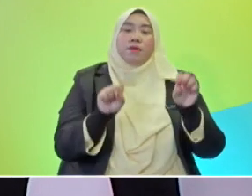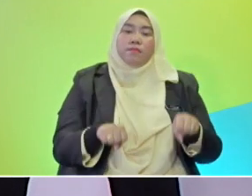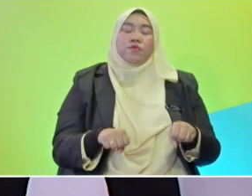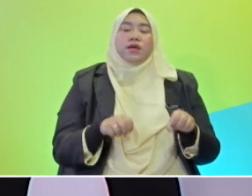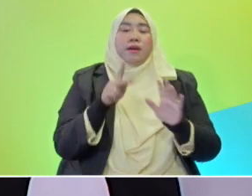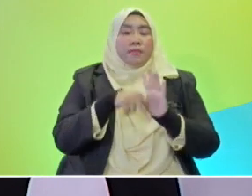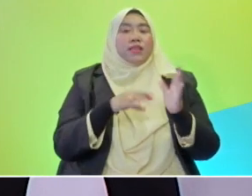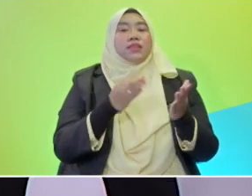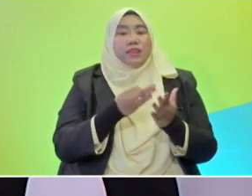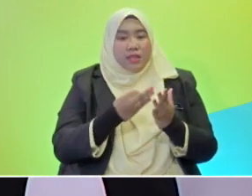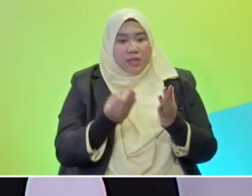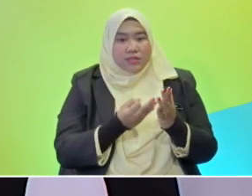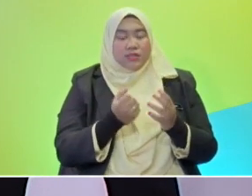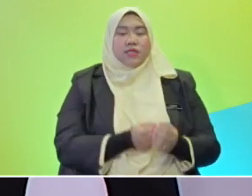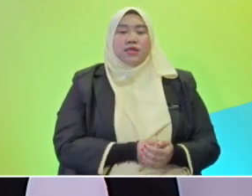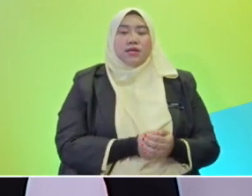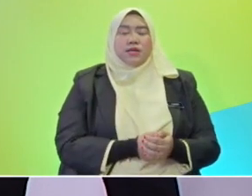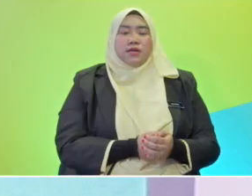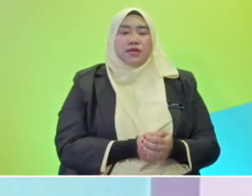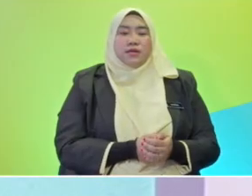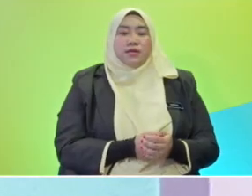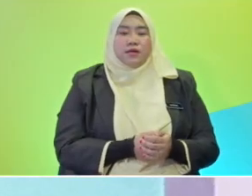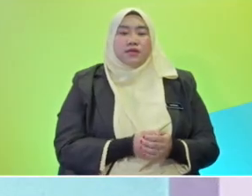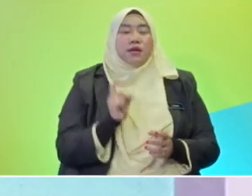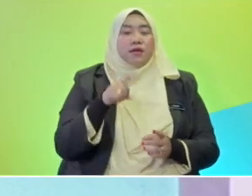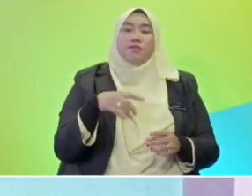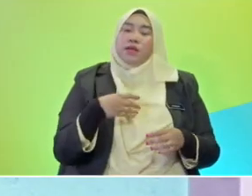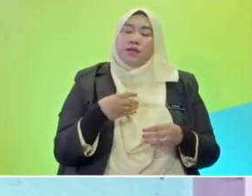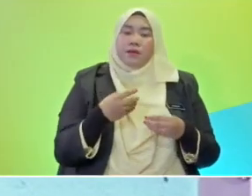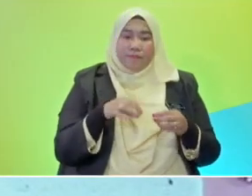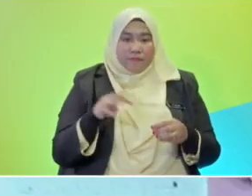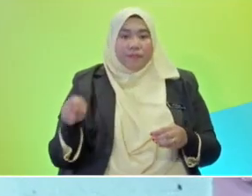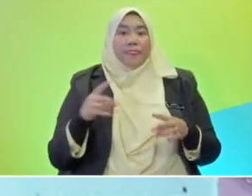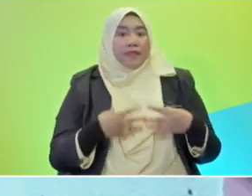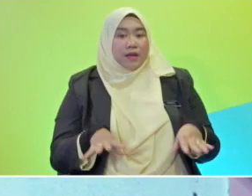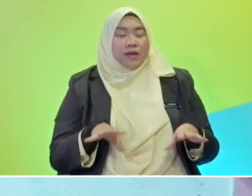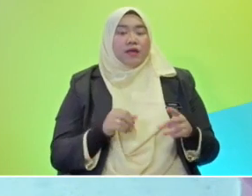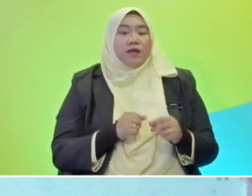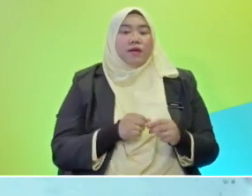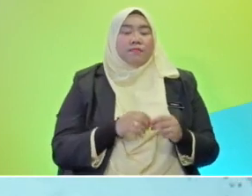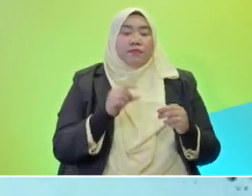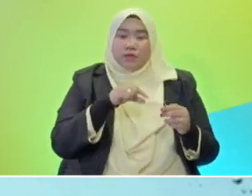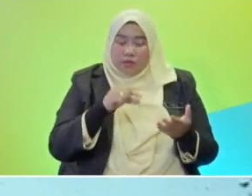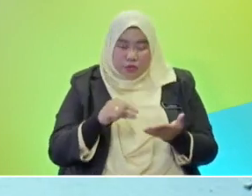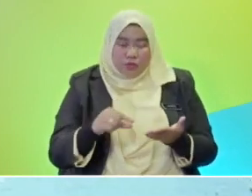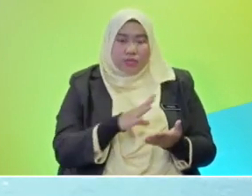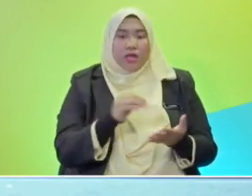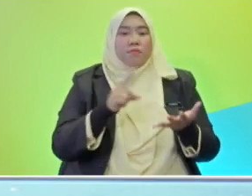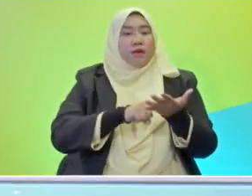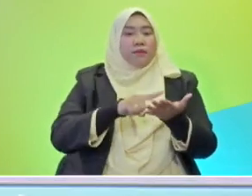di mana Di sana sudah berlaku penulisan Sebab mereka meleburkan dan mereka juga berbincangan